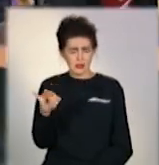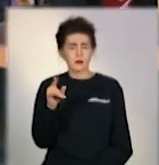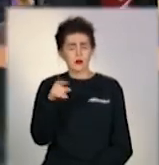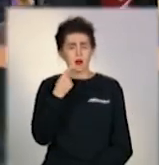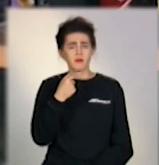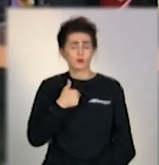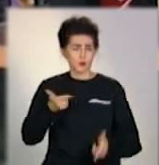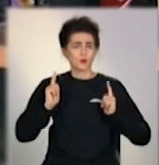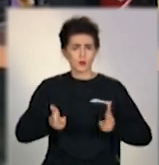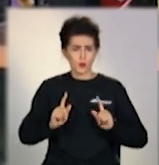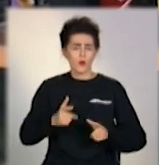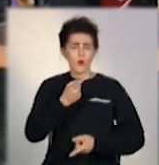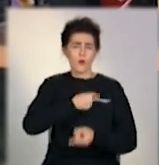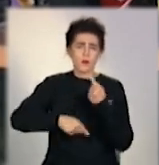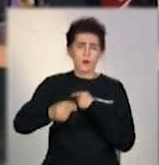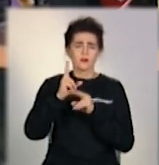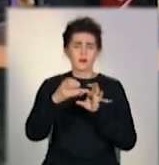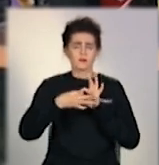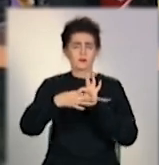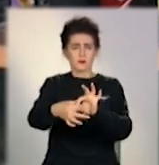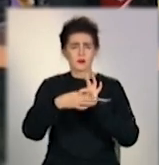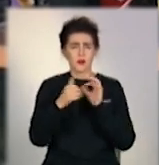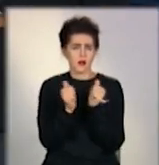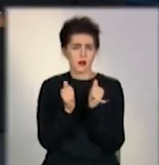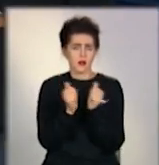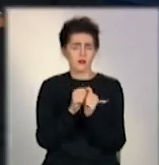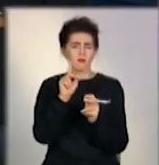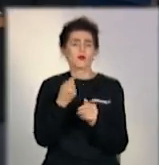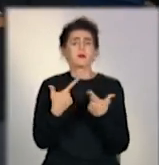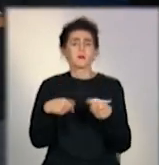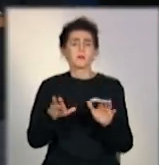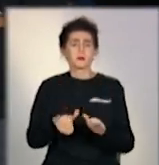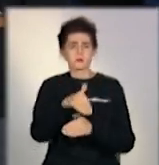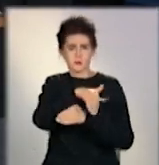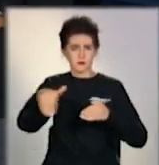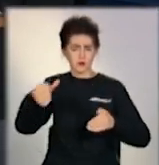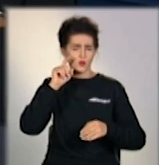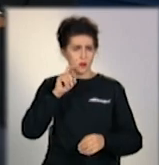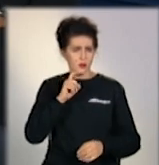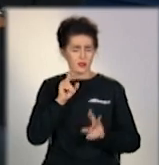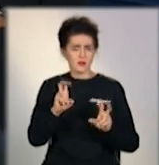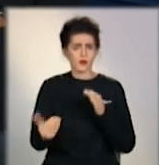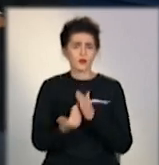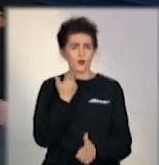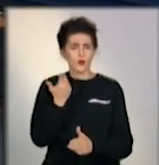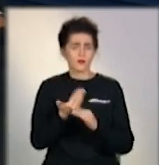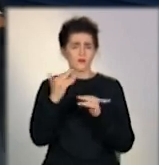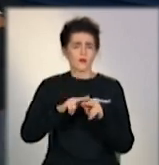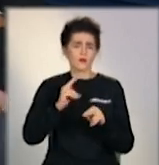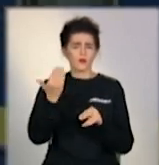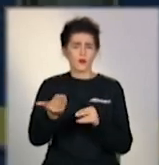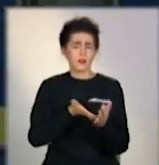погоджується, мовляв, повертати зв'язок із прифронтовим сходом. Насамперед, необхідно через відновлення транспортного